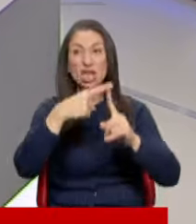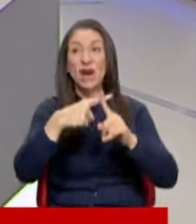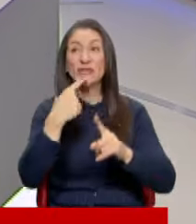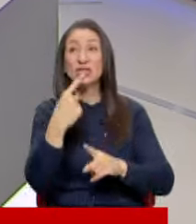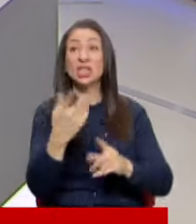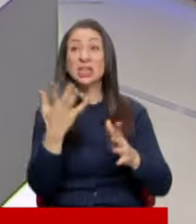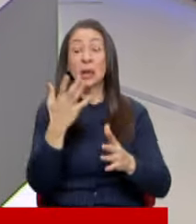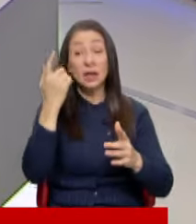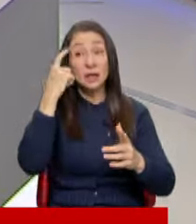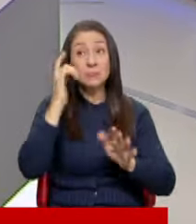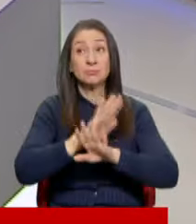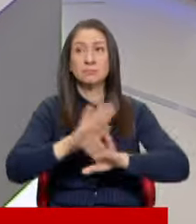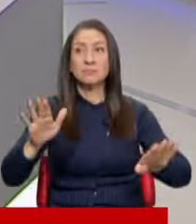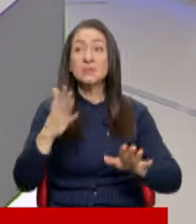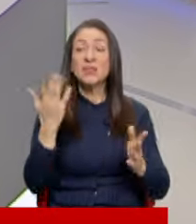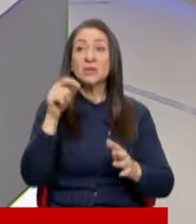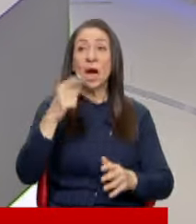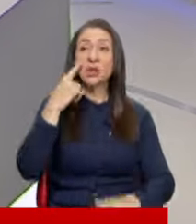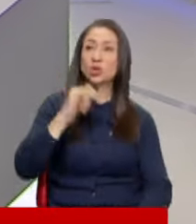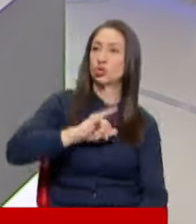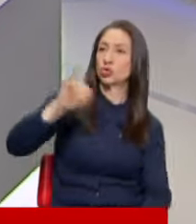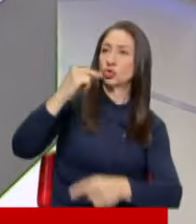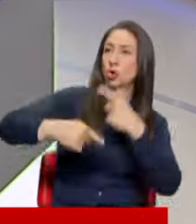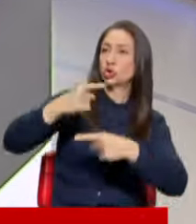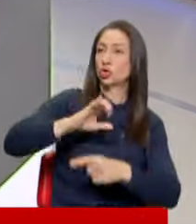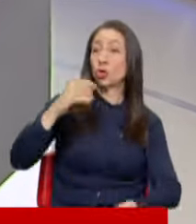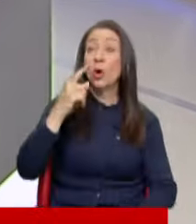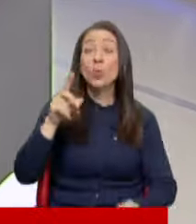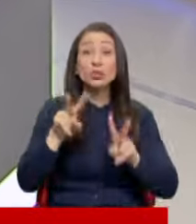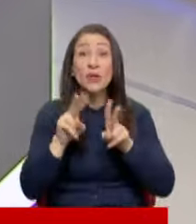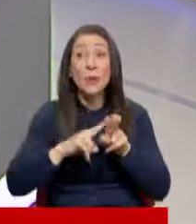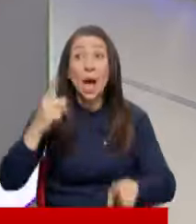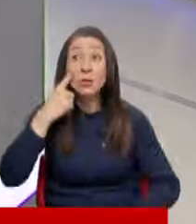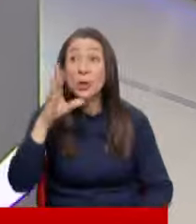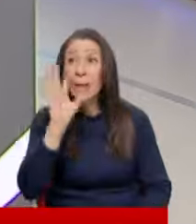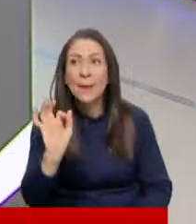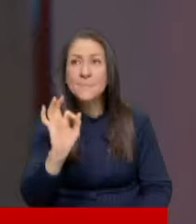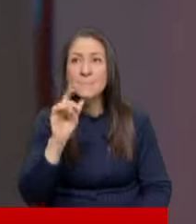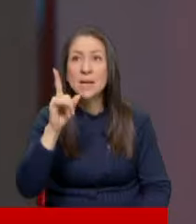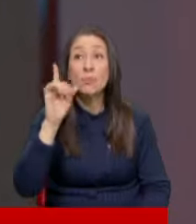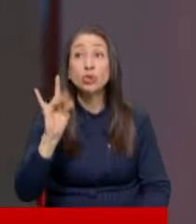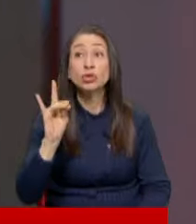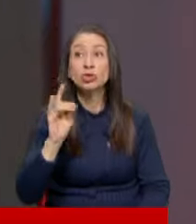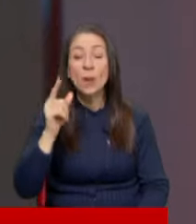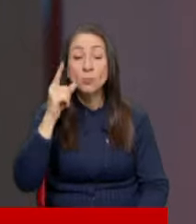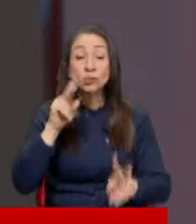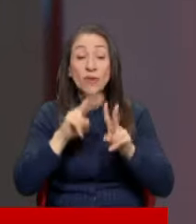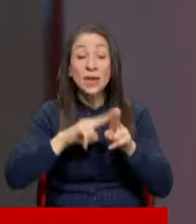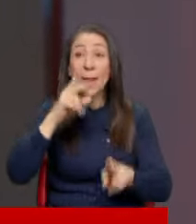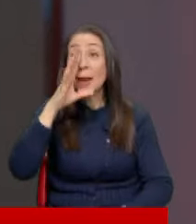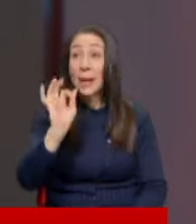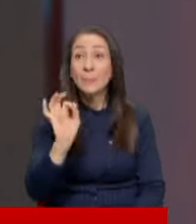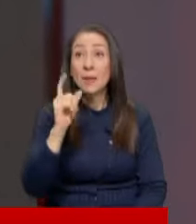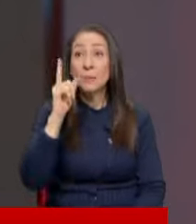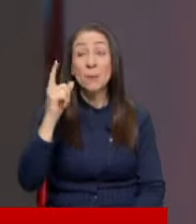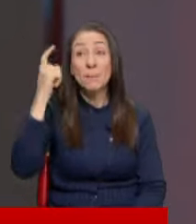diyecek kadar zıvanadan çıktı ve şimdi Atatürk'e soysuz diyor Mustafa Kemal Atatürk kim bir Bozkurt Mustafa Kemal Atatürk kim